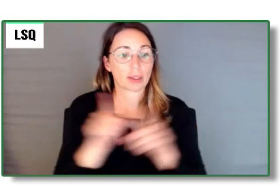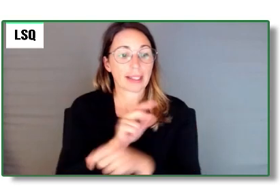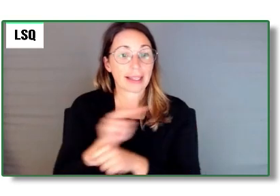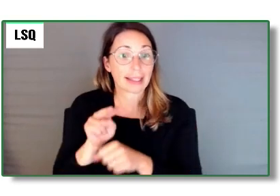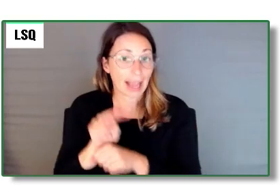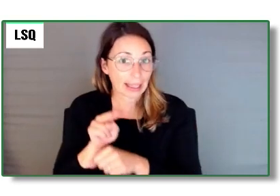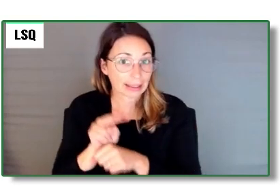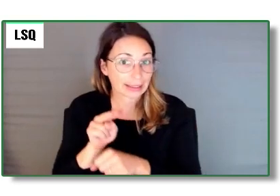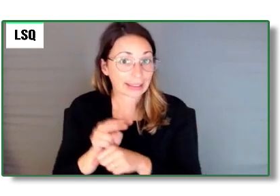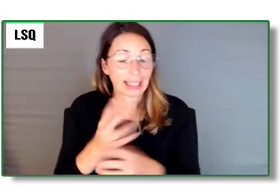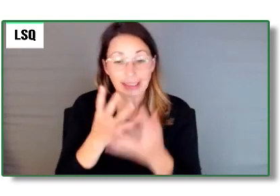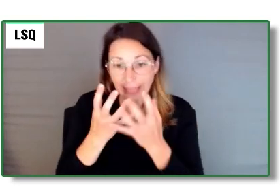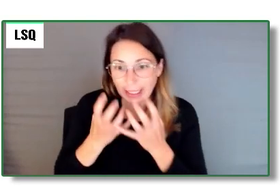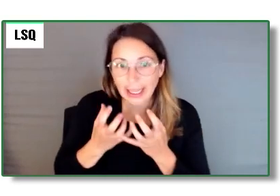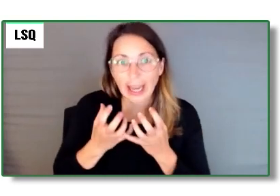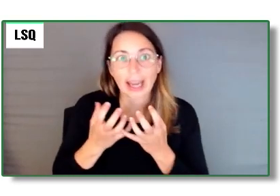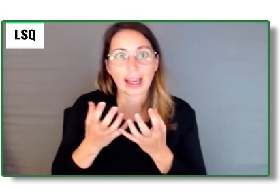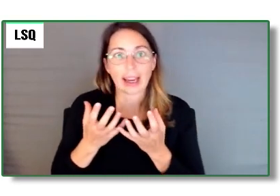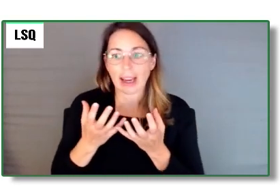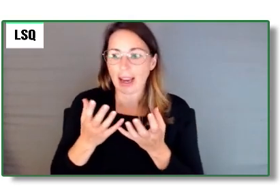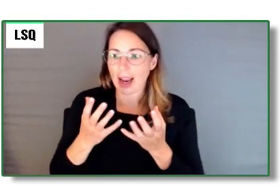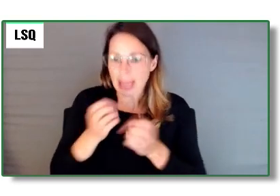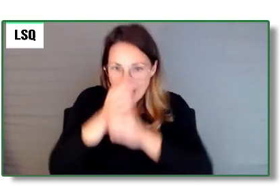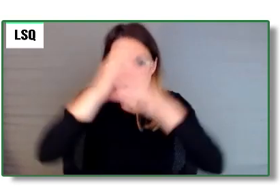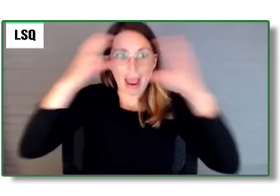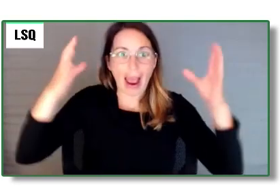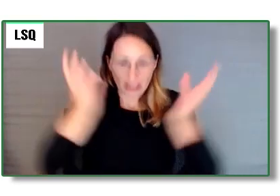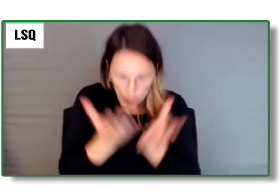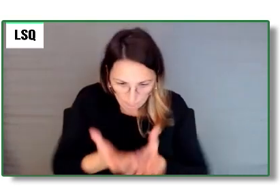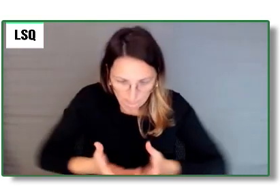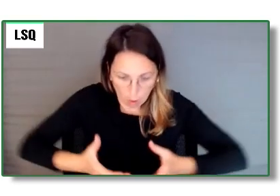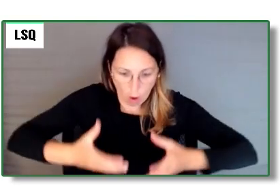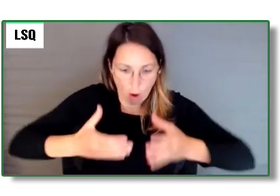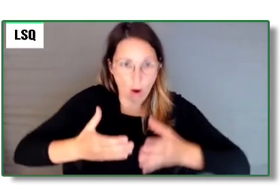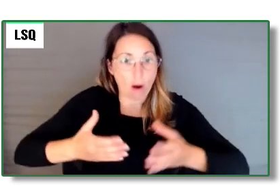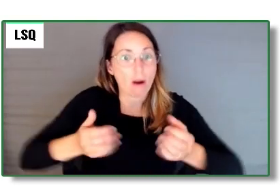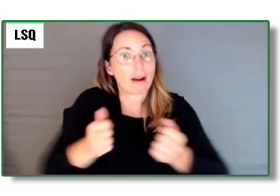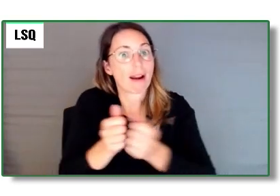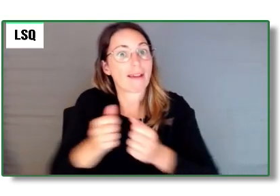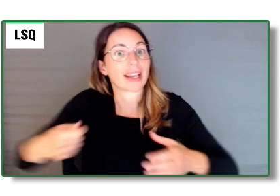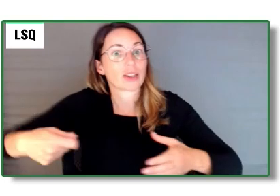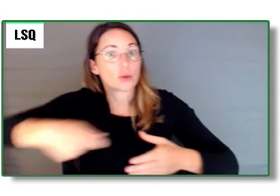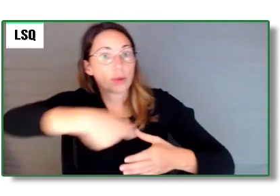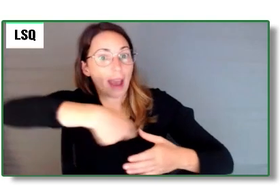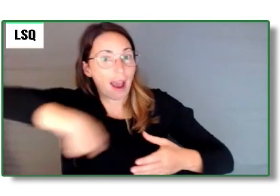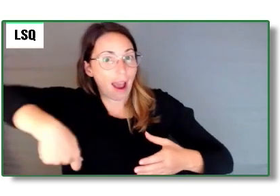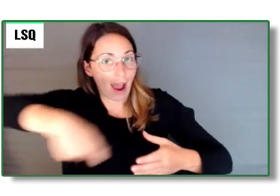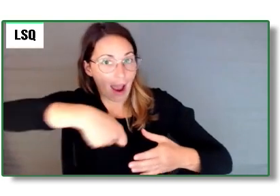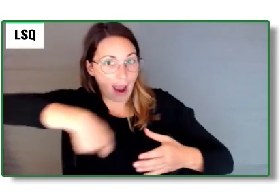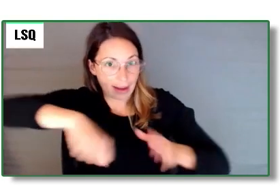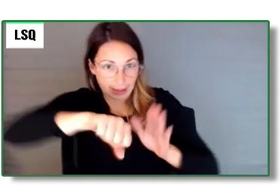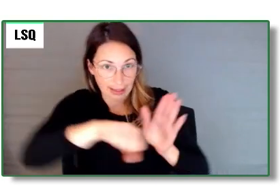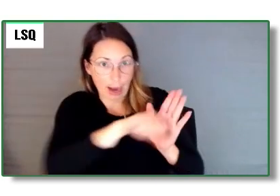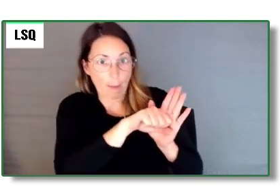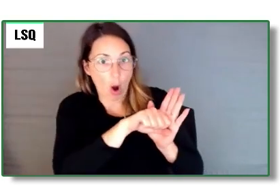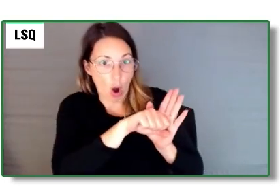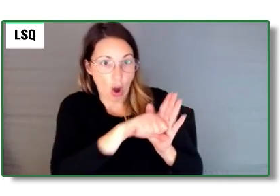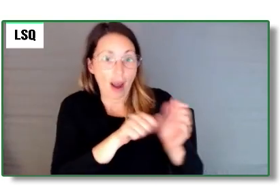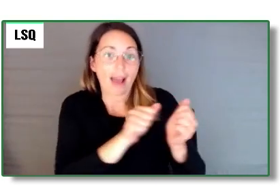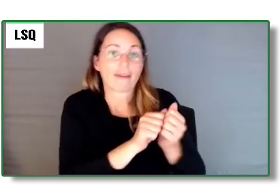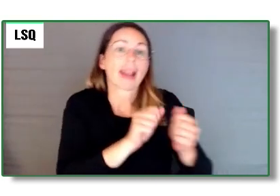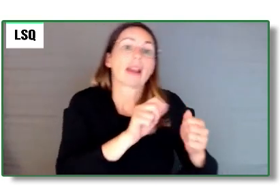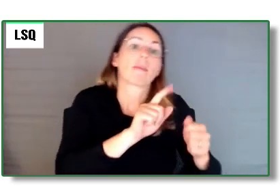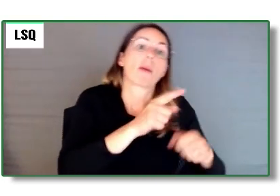cuillère entre les Haudenosaunee et les Wendat bien avant les premiers contacts. Aujourd'hui, cette terre